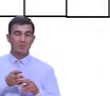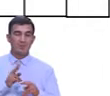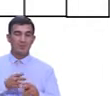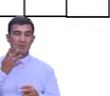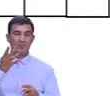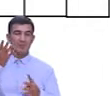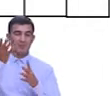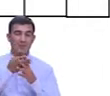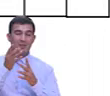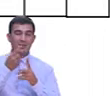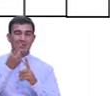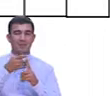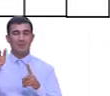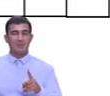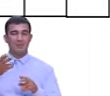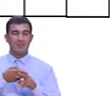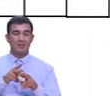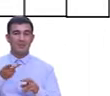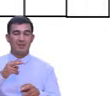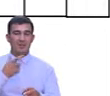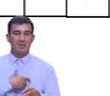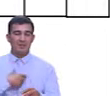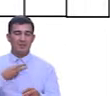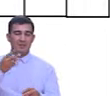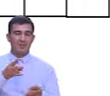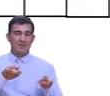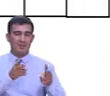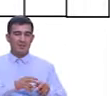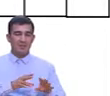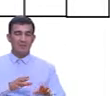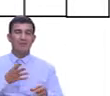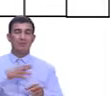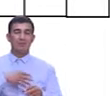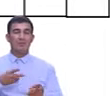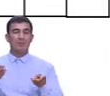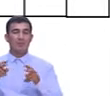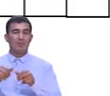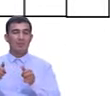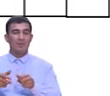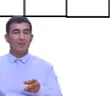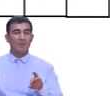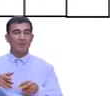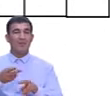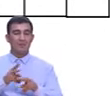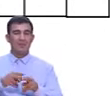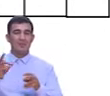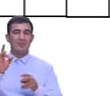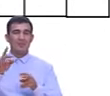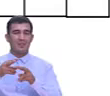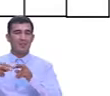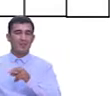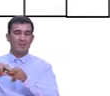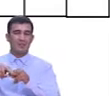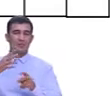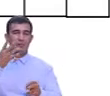qilib o'zi uchun qoldiradi. Qolgan qismini esa bir xil shakldagi teng bo'laklarga bo'lib